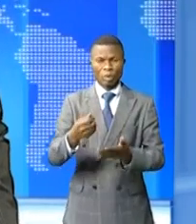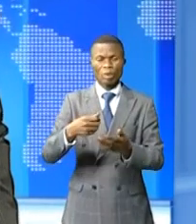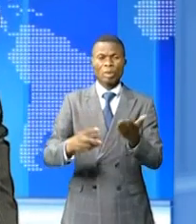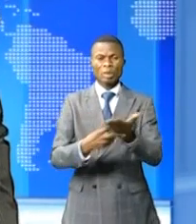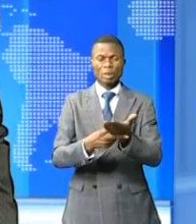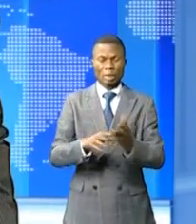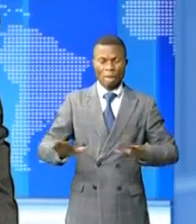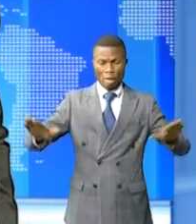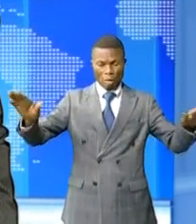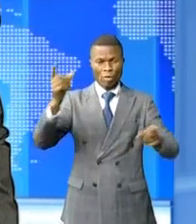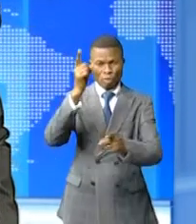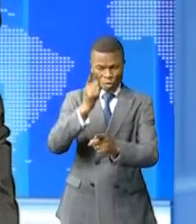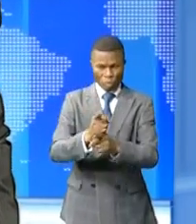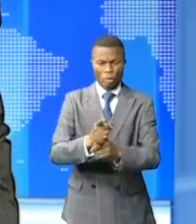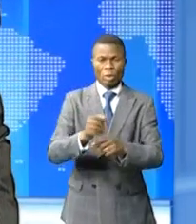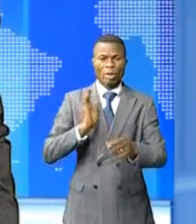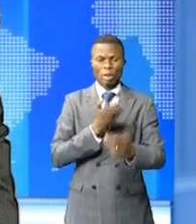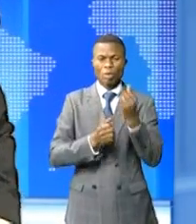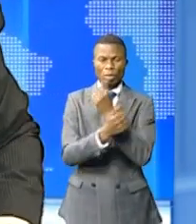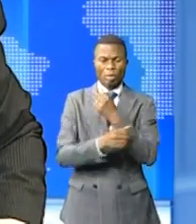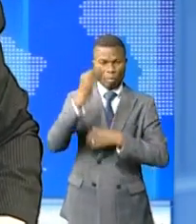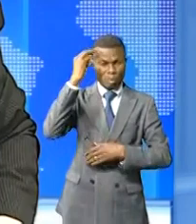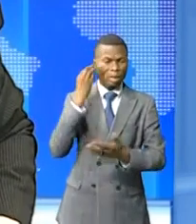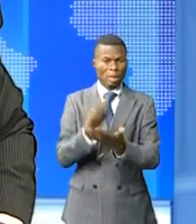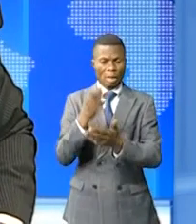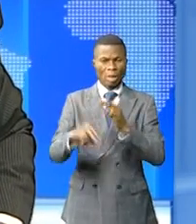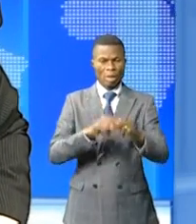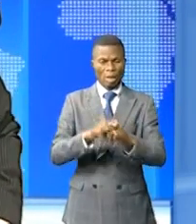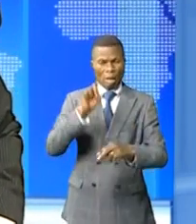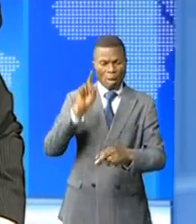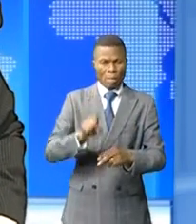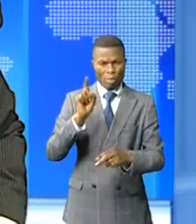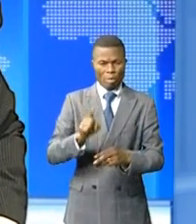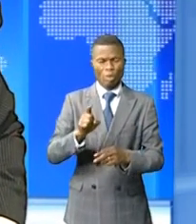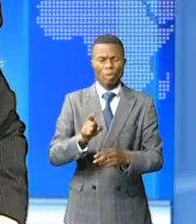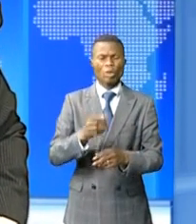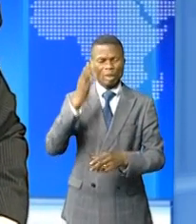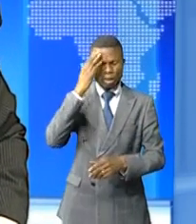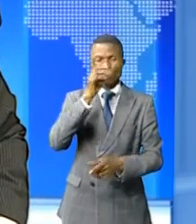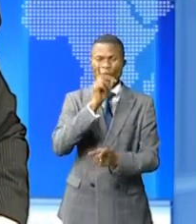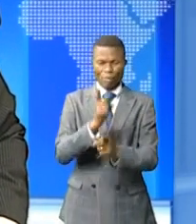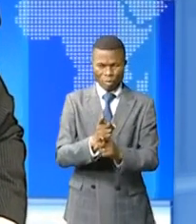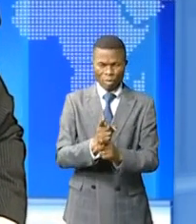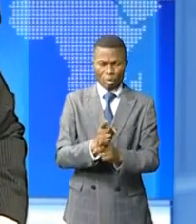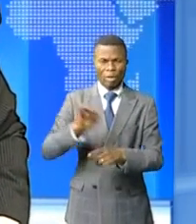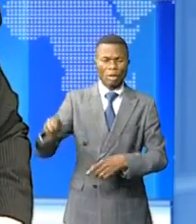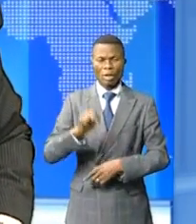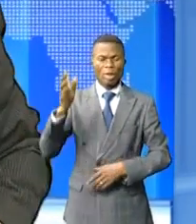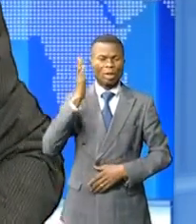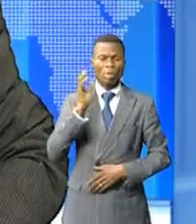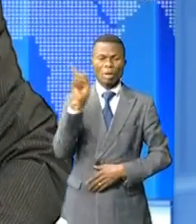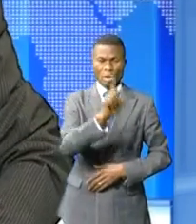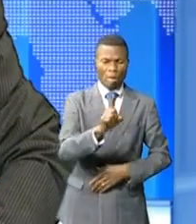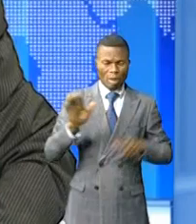d'avion effective en RDC, le ministre de l'économie nationale veut en avoir le cœur net. Jean-Marie Kalumba s'est rendu